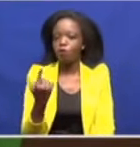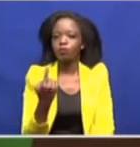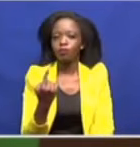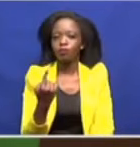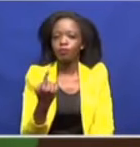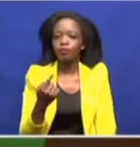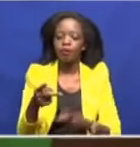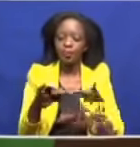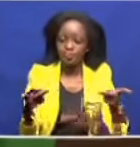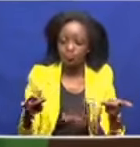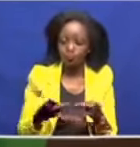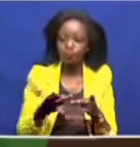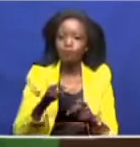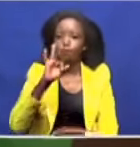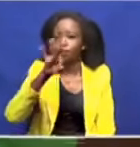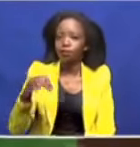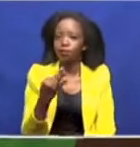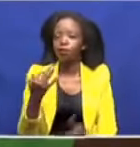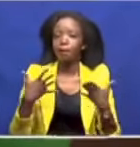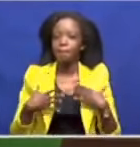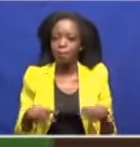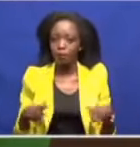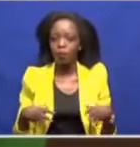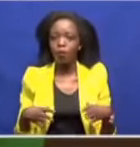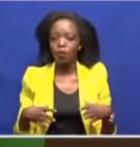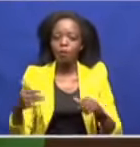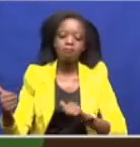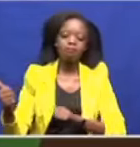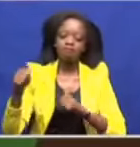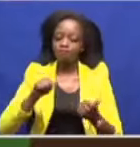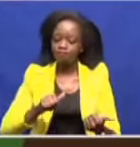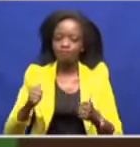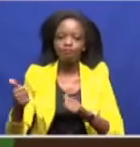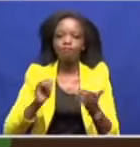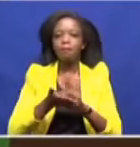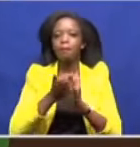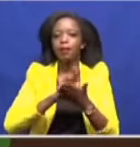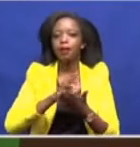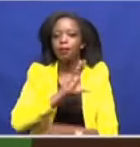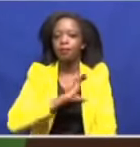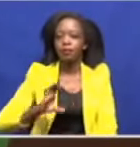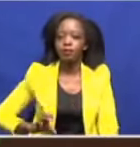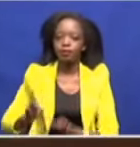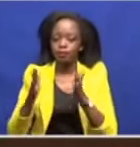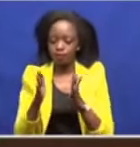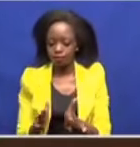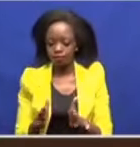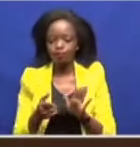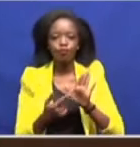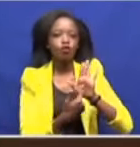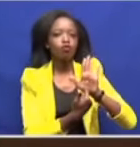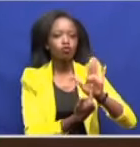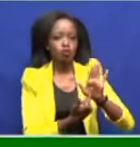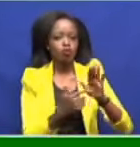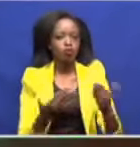watu, na watu 3,000 wakaweza kubatizwa na kuwa wa Kristo. Hii ni ishara ya